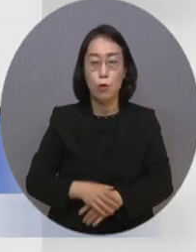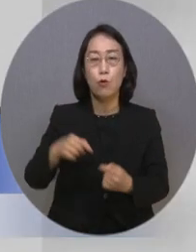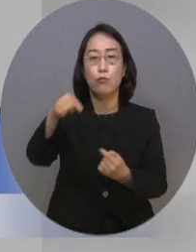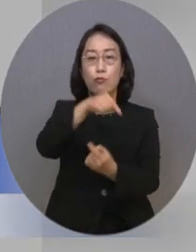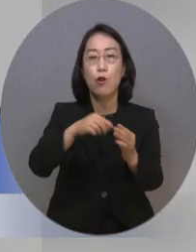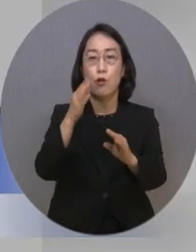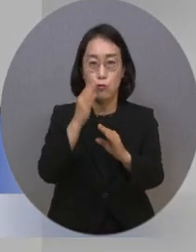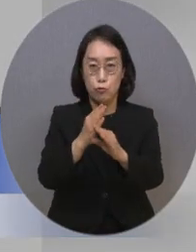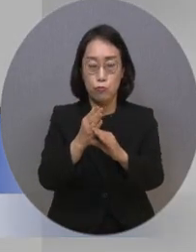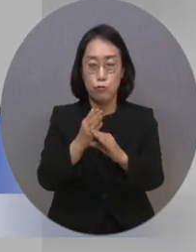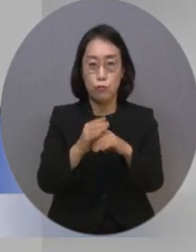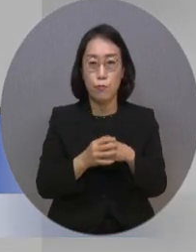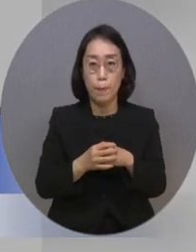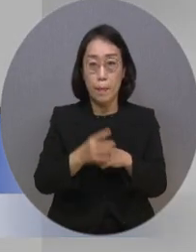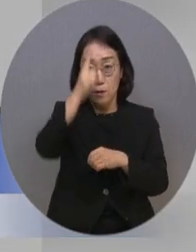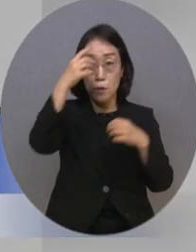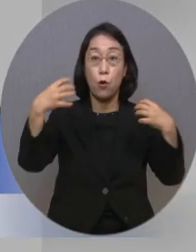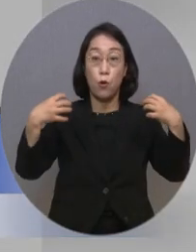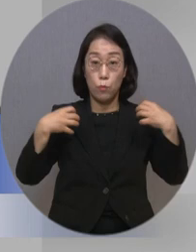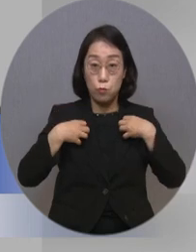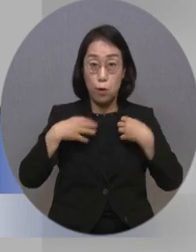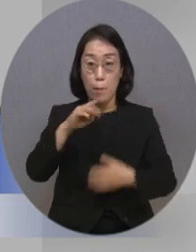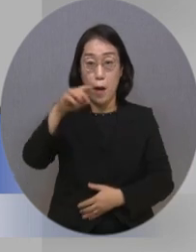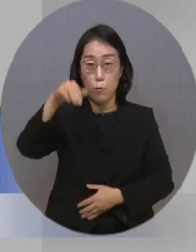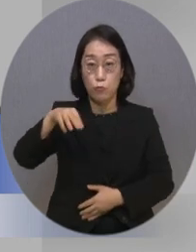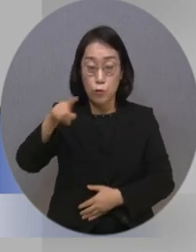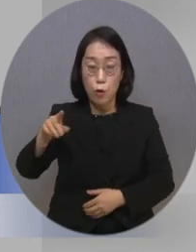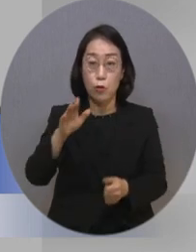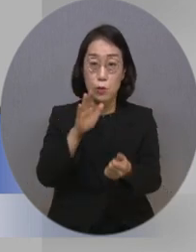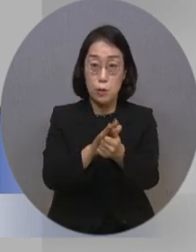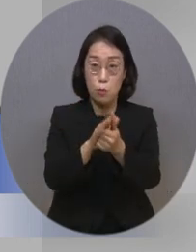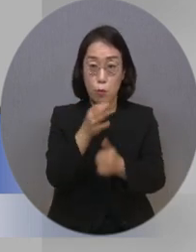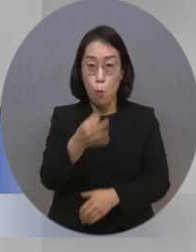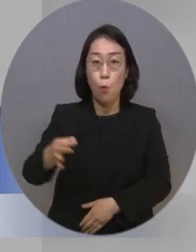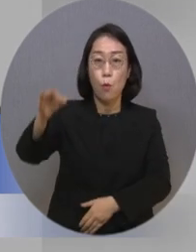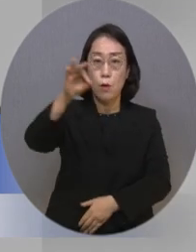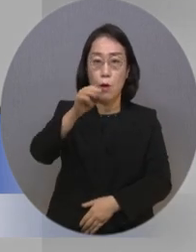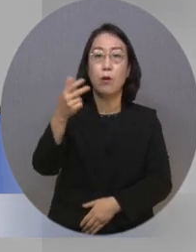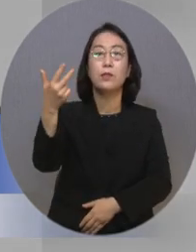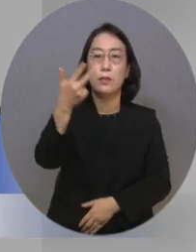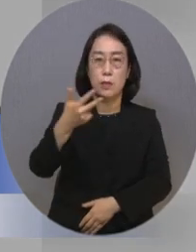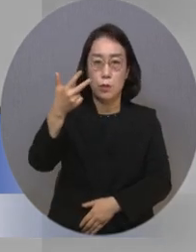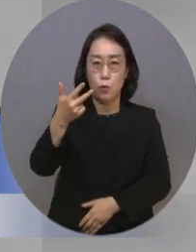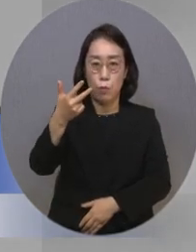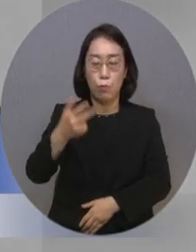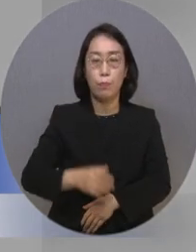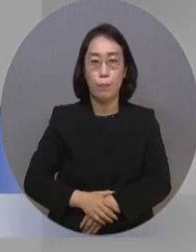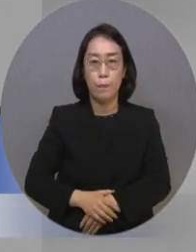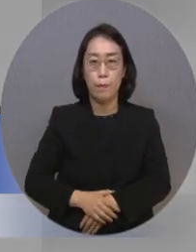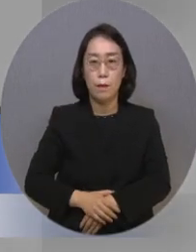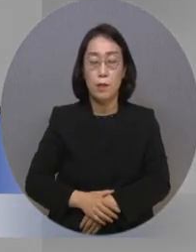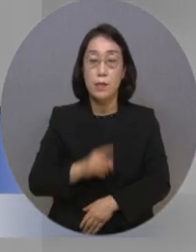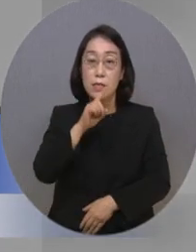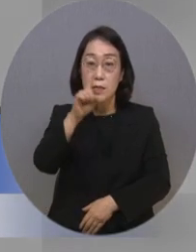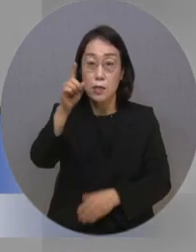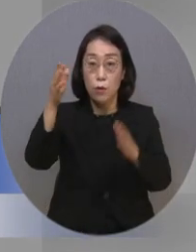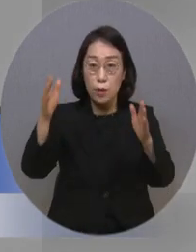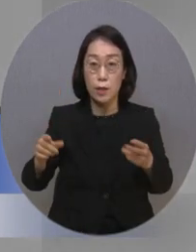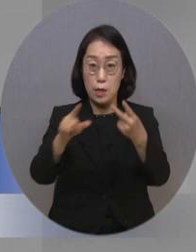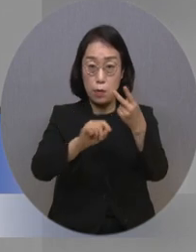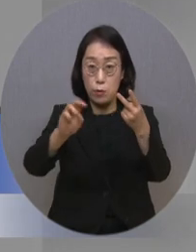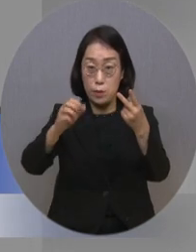있는데요. 산업통상자원부가 에너지 바우처 지원 단가를 7,000원으로 인상하고 신청 기한도 다음